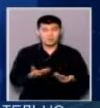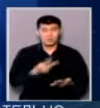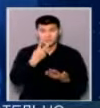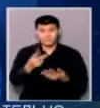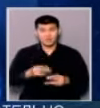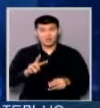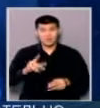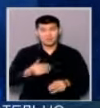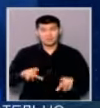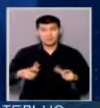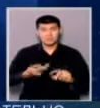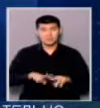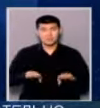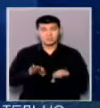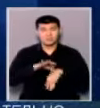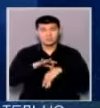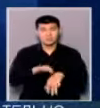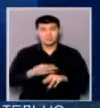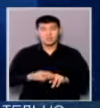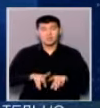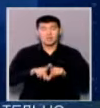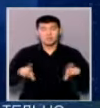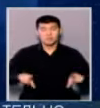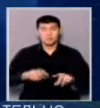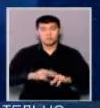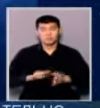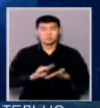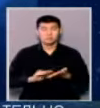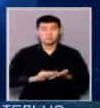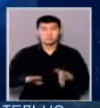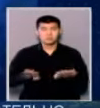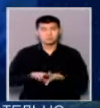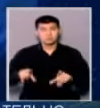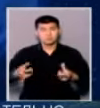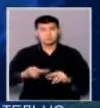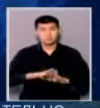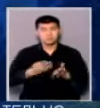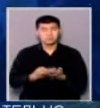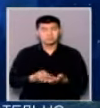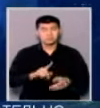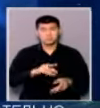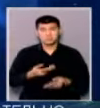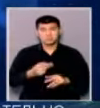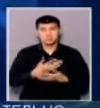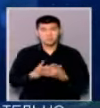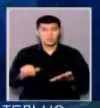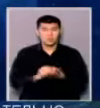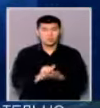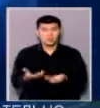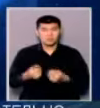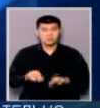взгляд, мартовский ЕНТ так и прошло. Теперь ни учителя и ни школа записывают ребят на ЕНТ, и они не собирают кучу